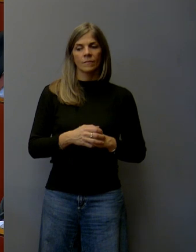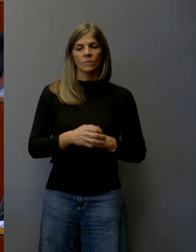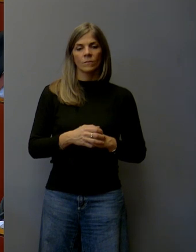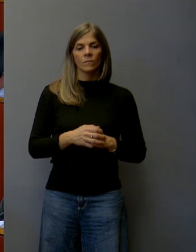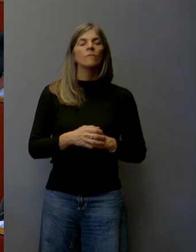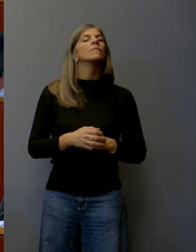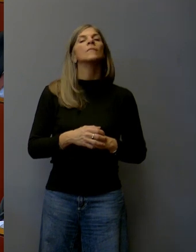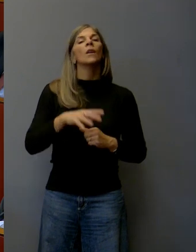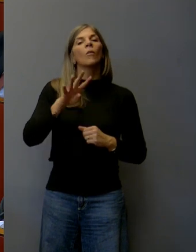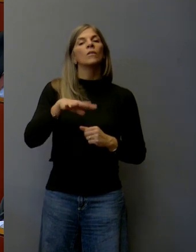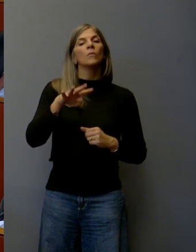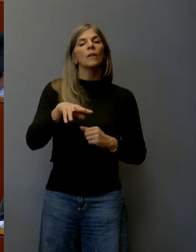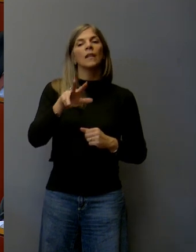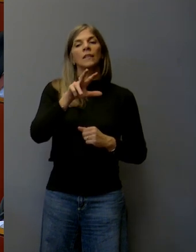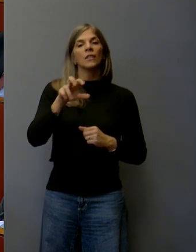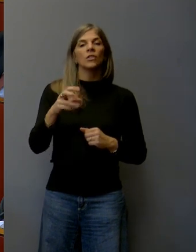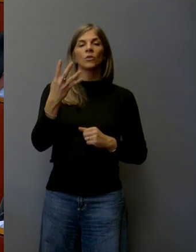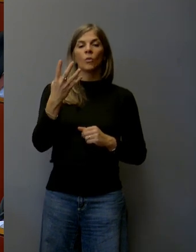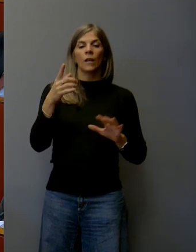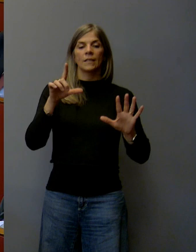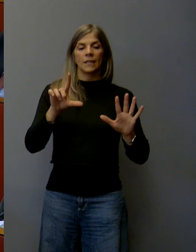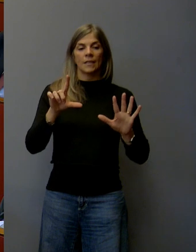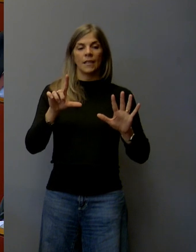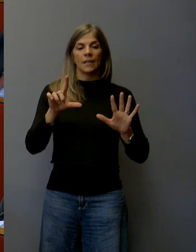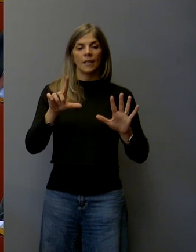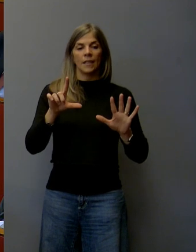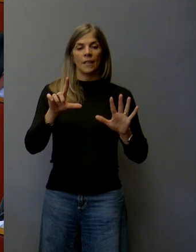il 4347 resta